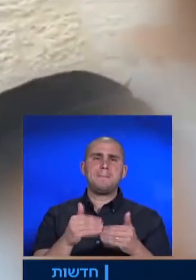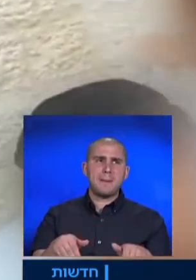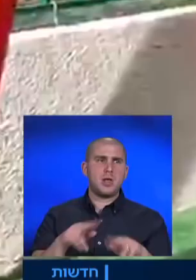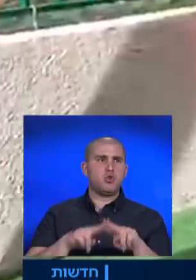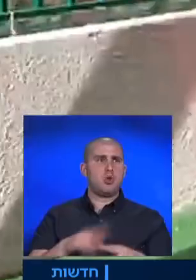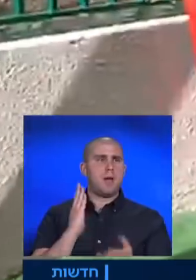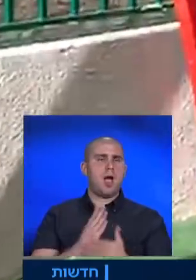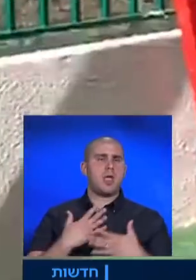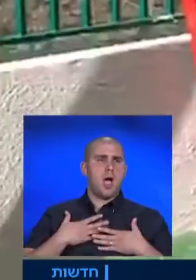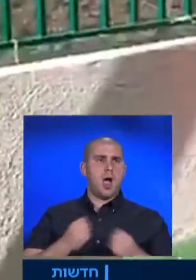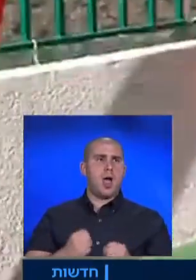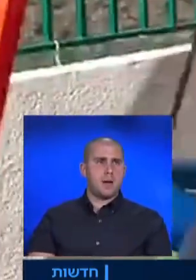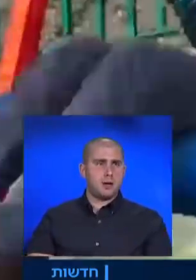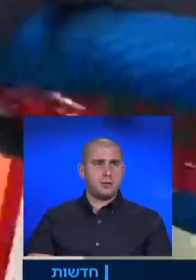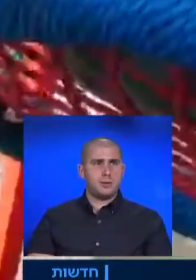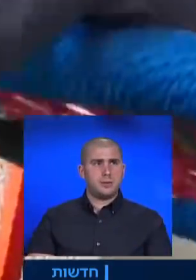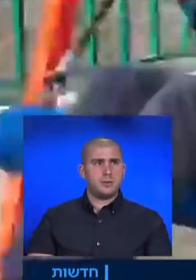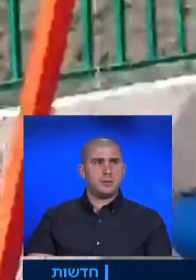להחלמתם.